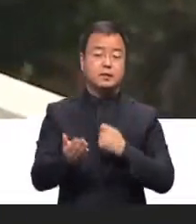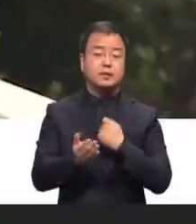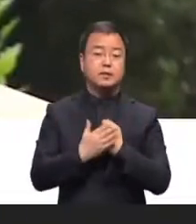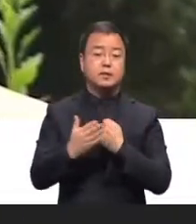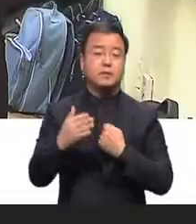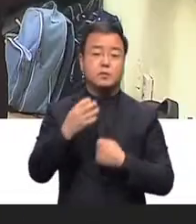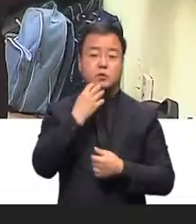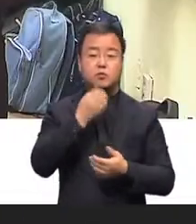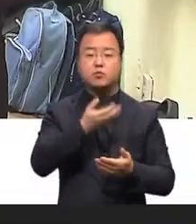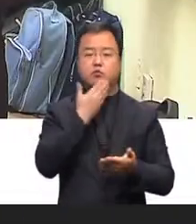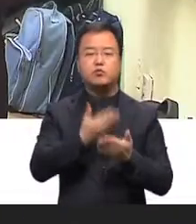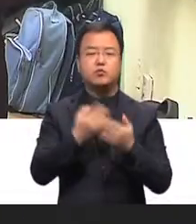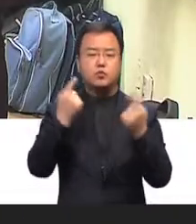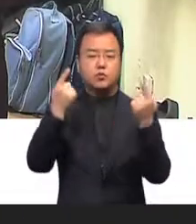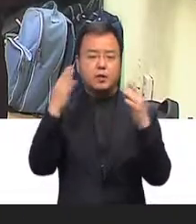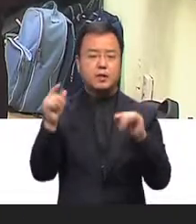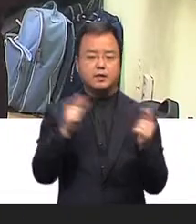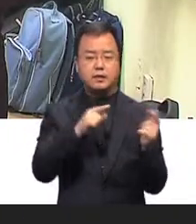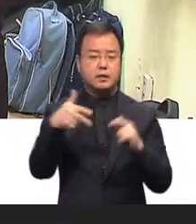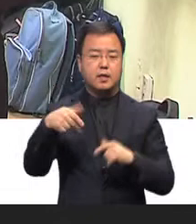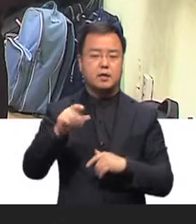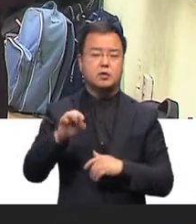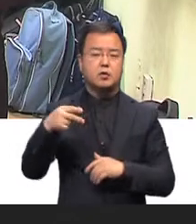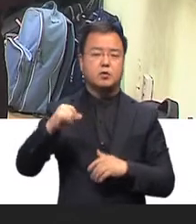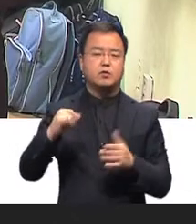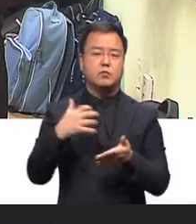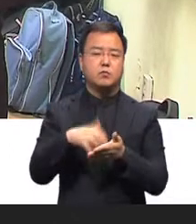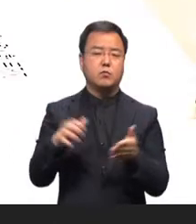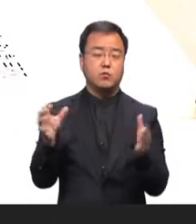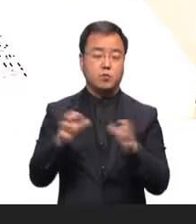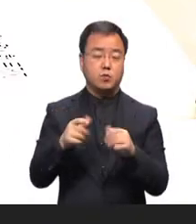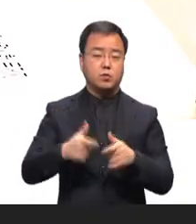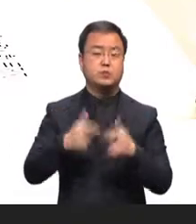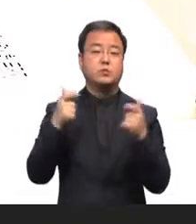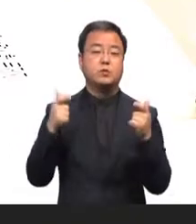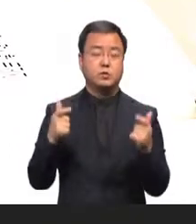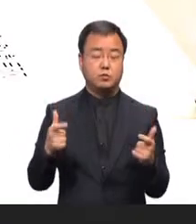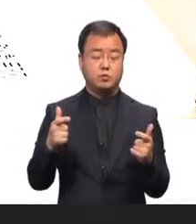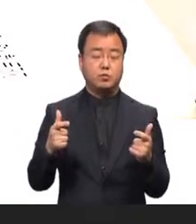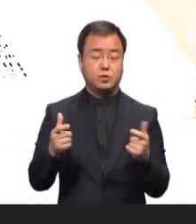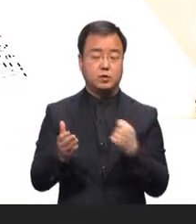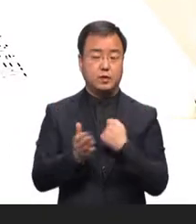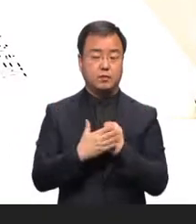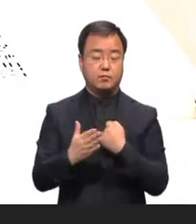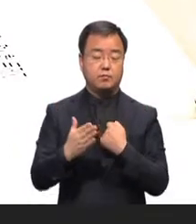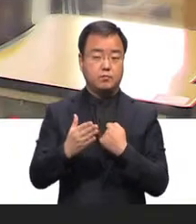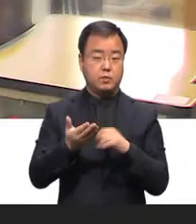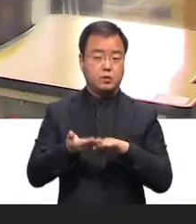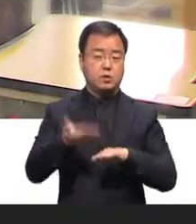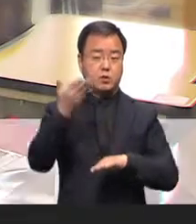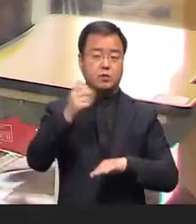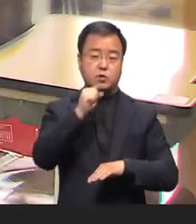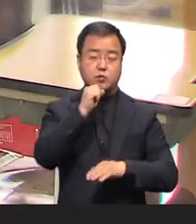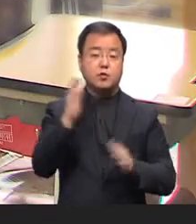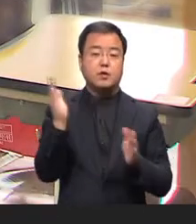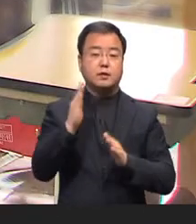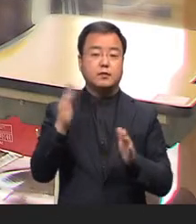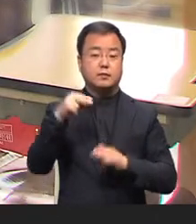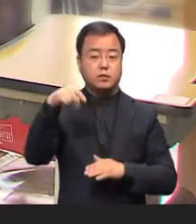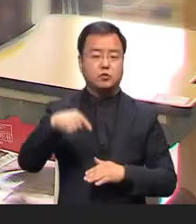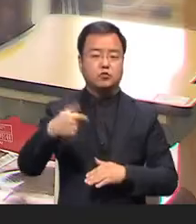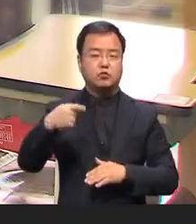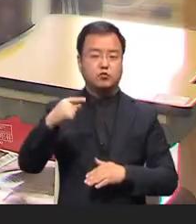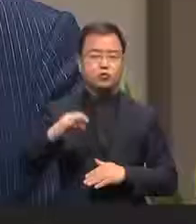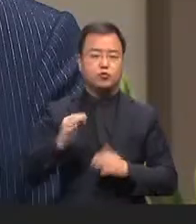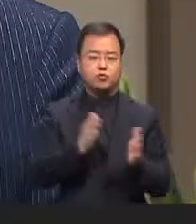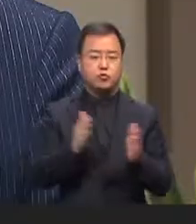정시모집 이러니 들고 수능최저학력기준 도 유지된 만큼 상위권 학생들은 수능 준비도 소홀히 해서는 안됩니다